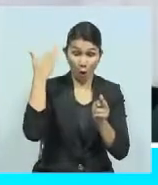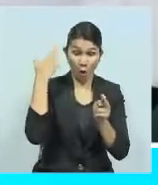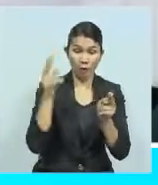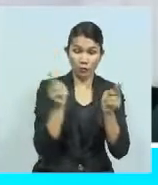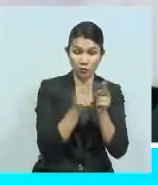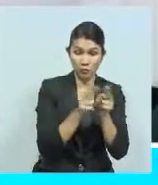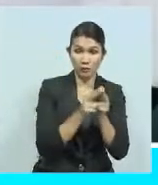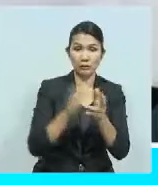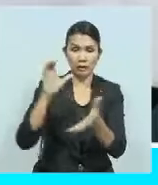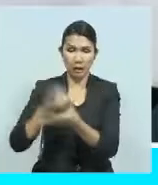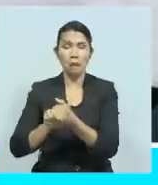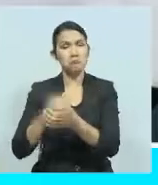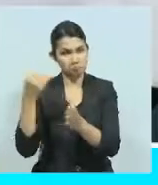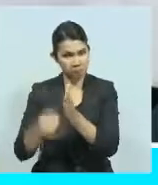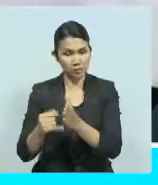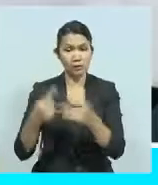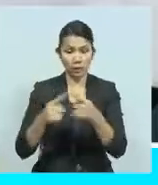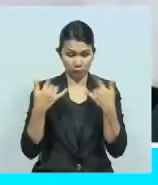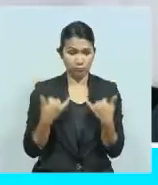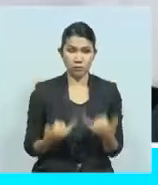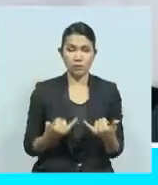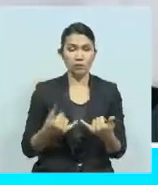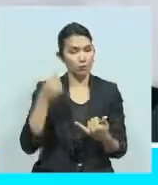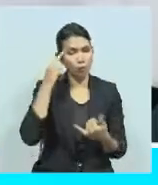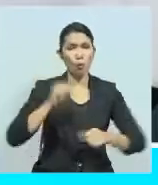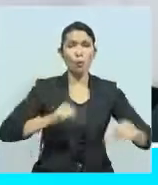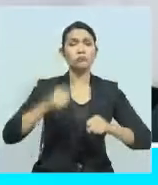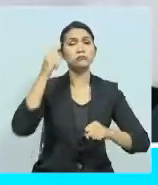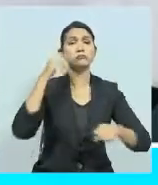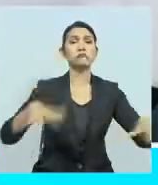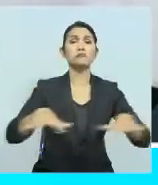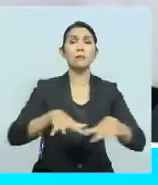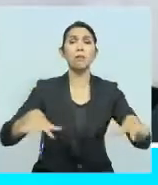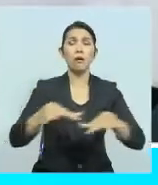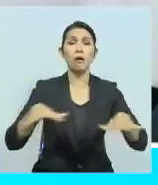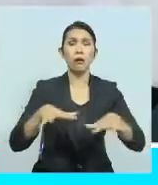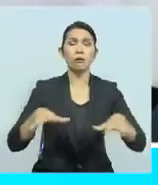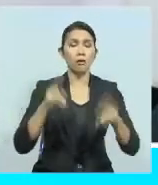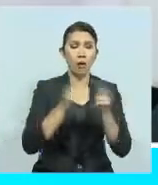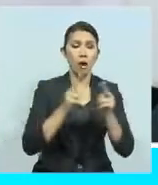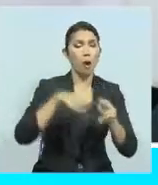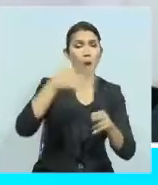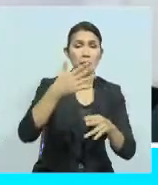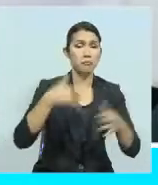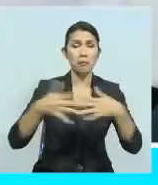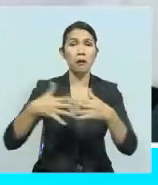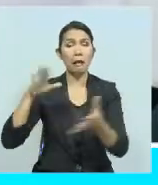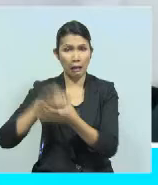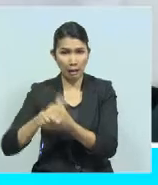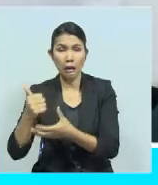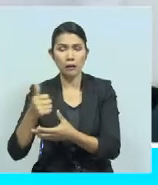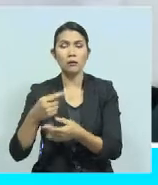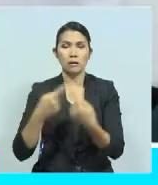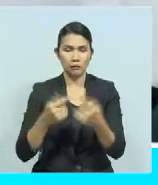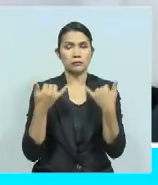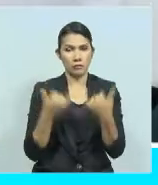ก็เด็กวัยรุ่นหลายคนก็อาจจะมองว่าเป็นความปกติมากขึ้นนะคะเพราะฉะนั้นเนี่ยพ่อแม่เองก็ต้องมีการ